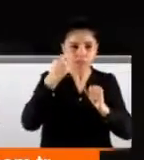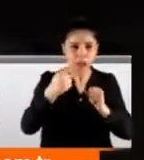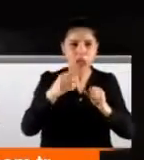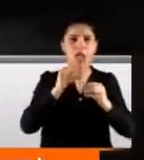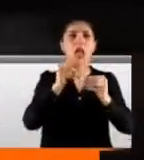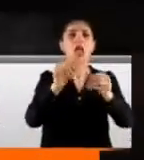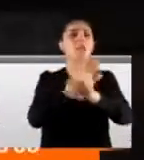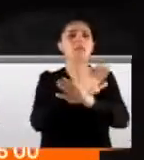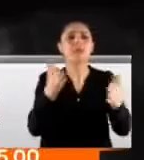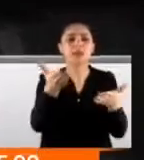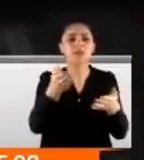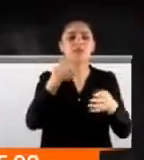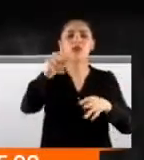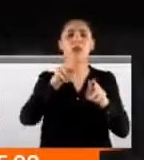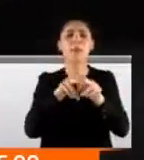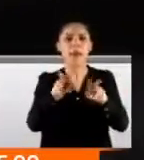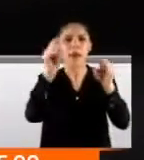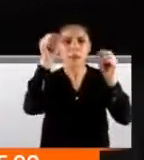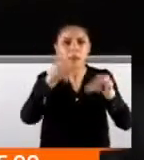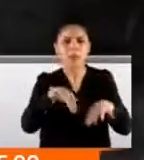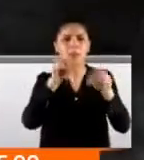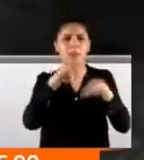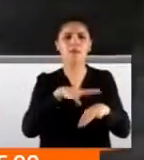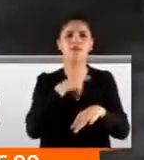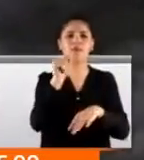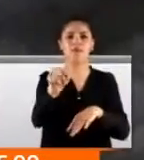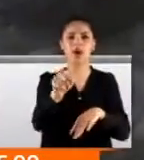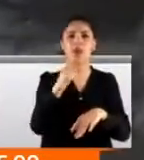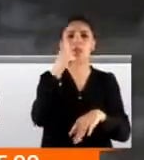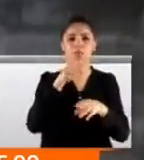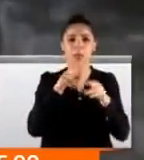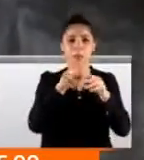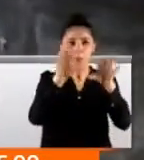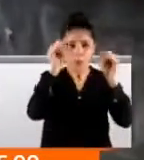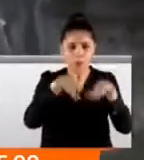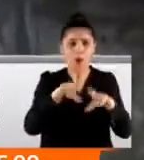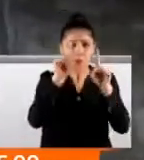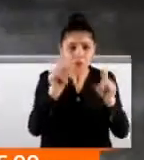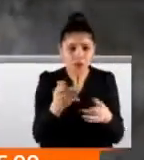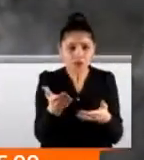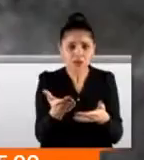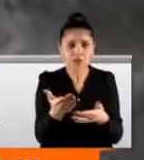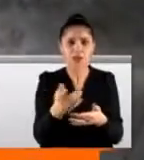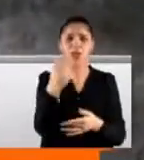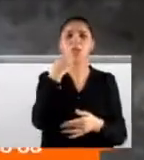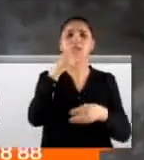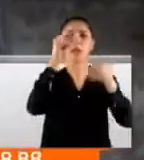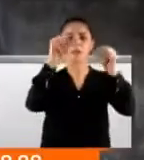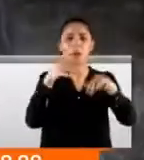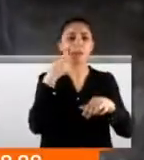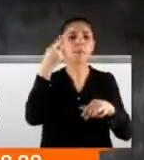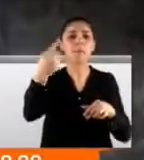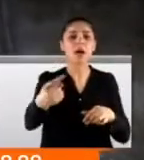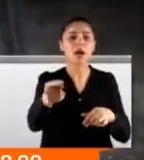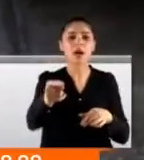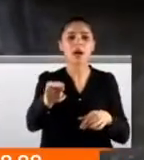çürümüş durumda. Dokunduğunuz anda dökülüyor. Demir kopar mı diyeceğim demir, ama burada... Şu anda demir kopuyor efendim. Şu anda bakın